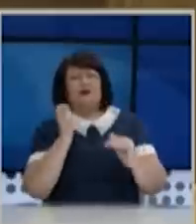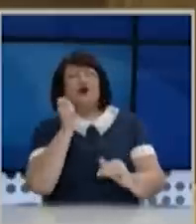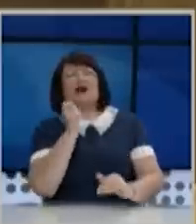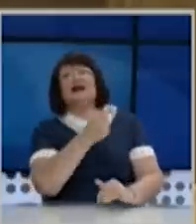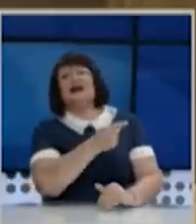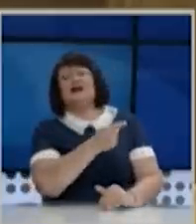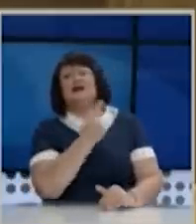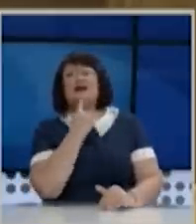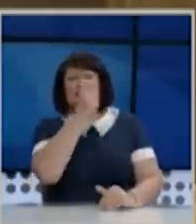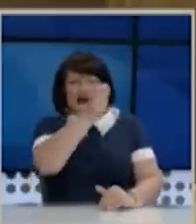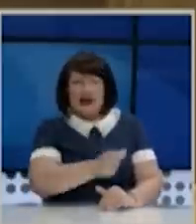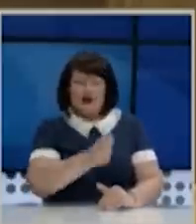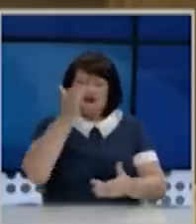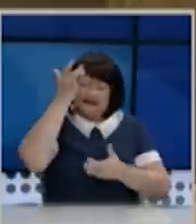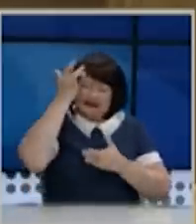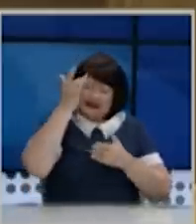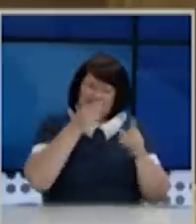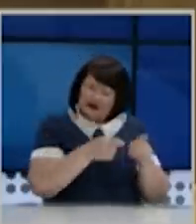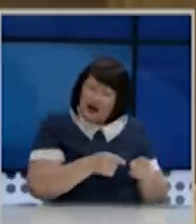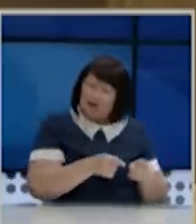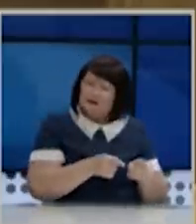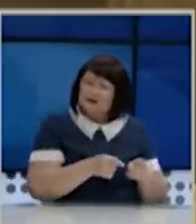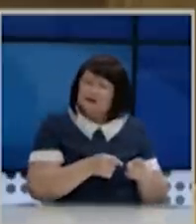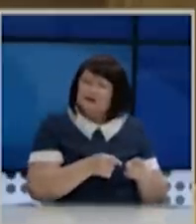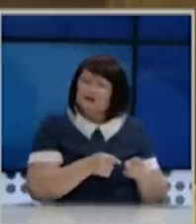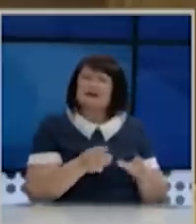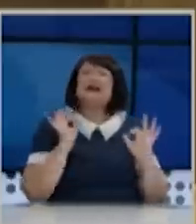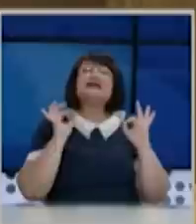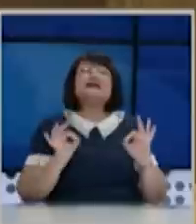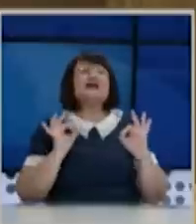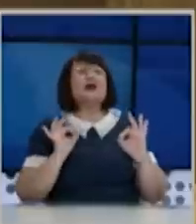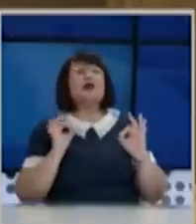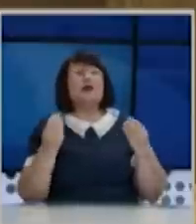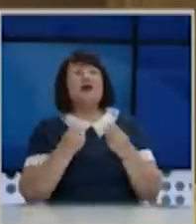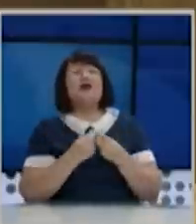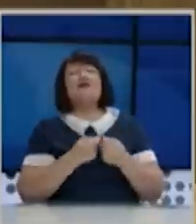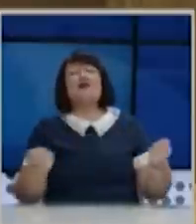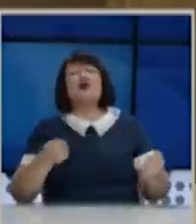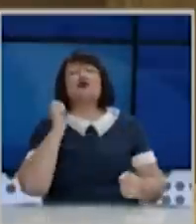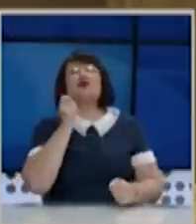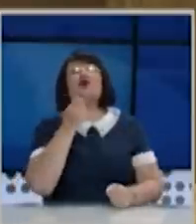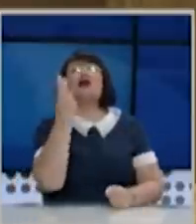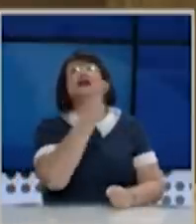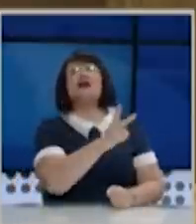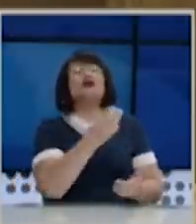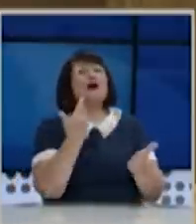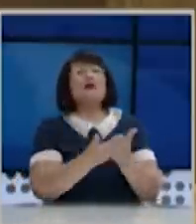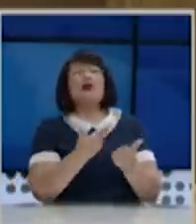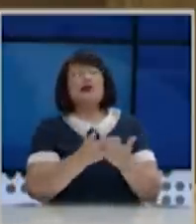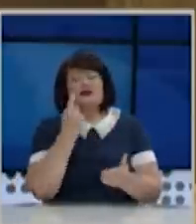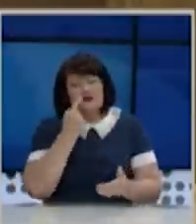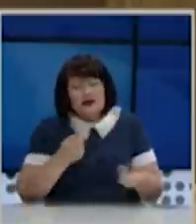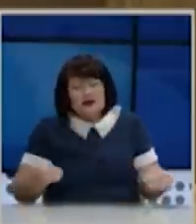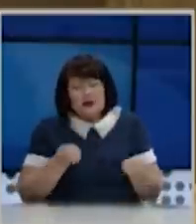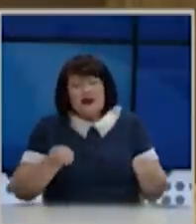λέμε ότι είστε συνειδητοί και συνεπείς εφαρμοστές μιας τέτοιας πολιτικής που αποδεικνύεται από την